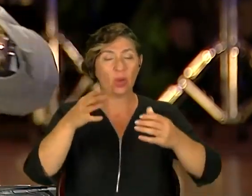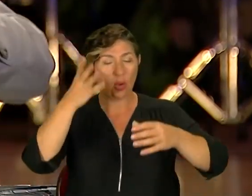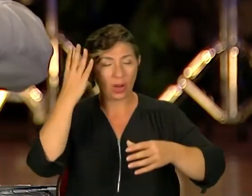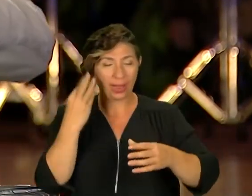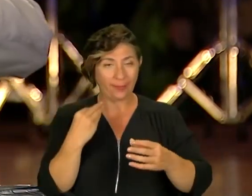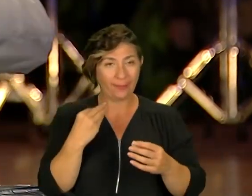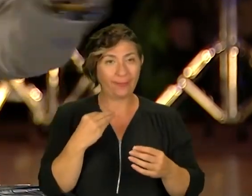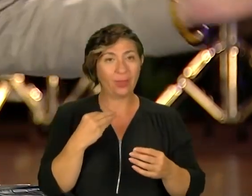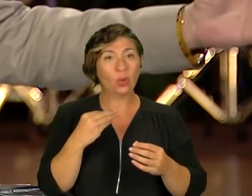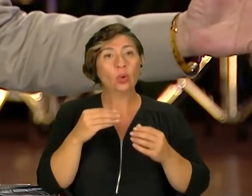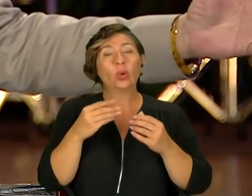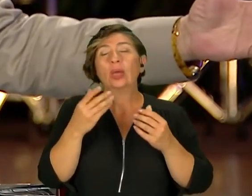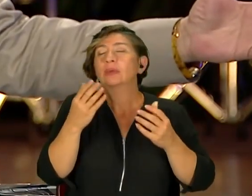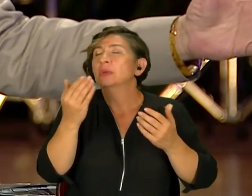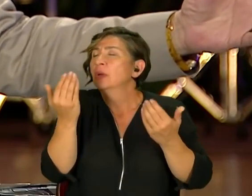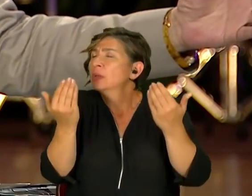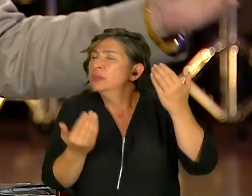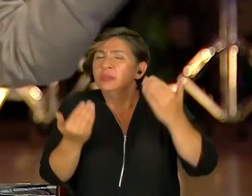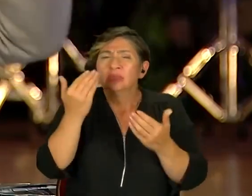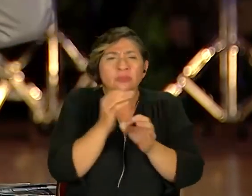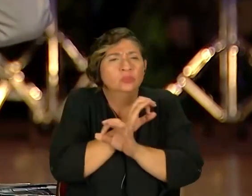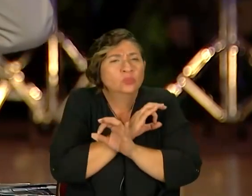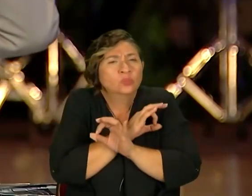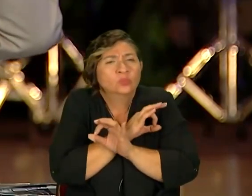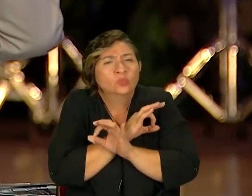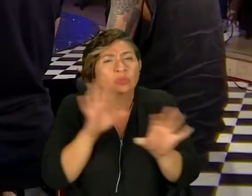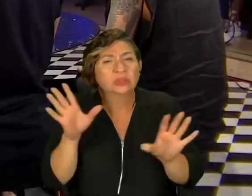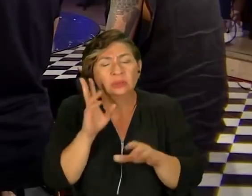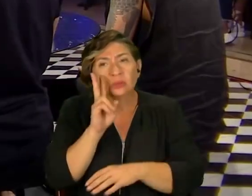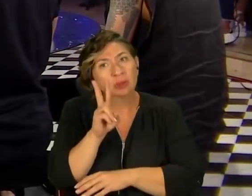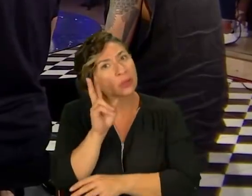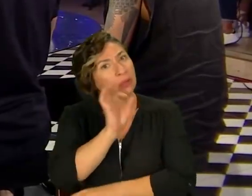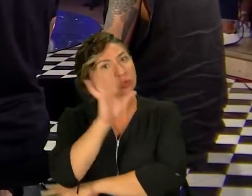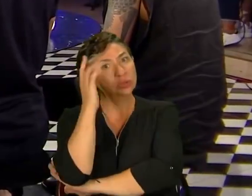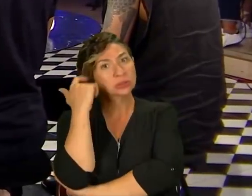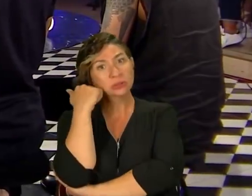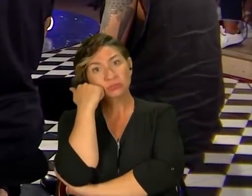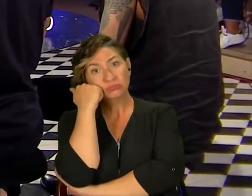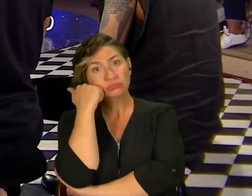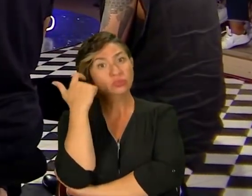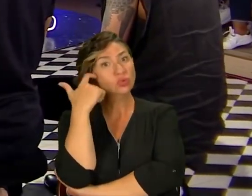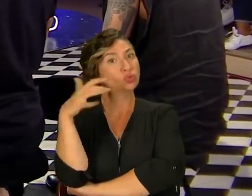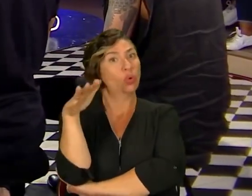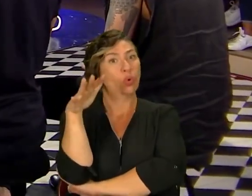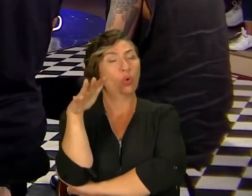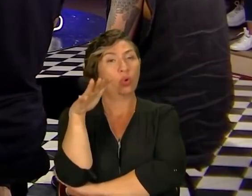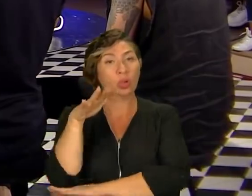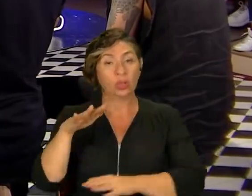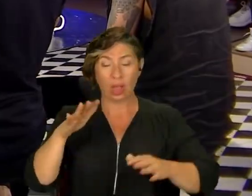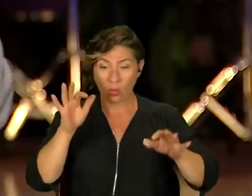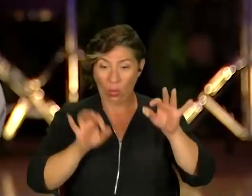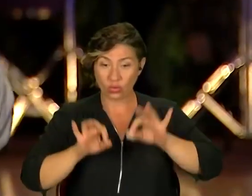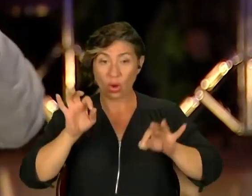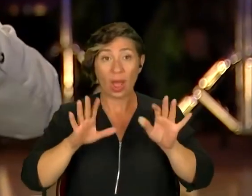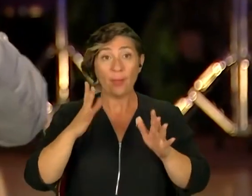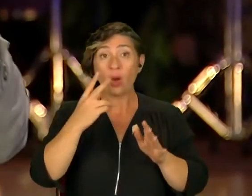öğrenip uçuyordu. Bu bana müthiş geldi. Müthiş geldi. Yani kontrollü bir ortam yine,